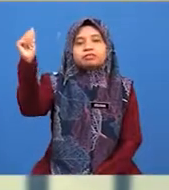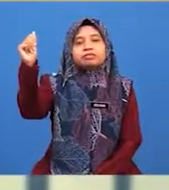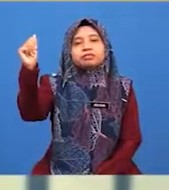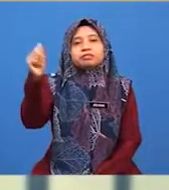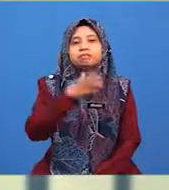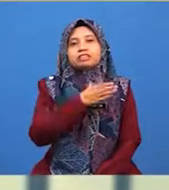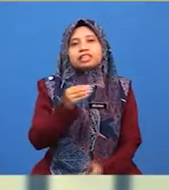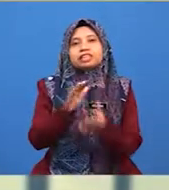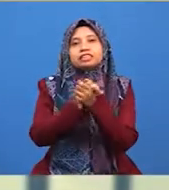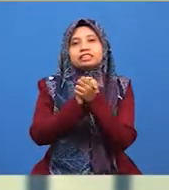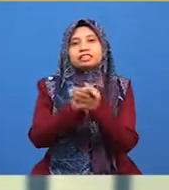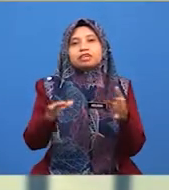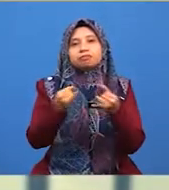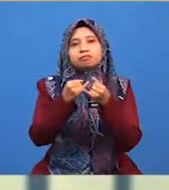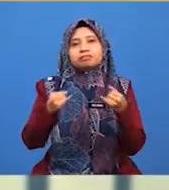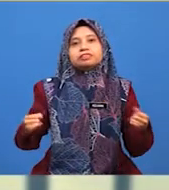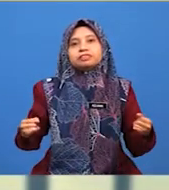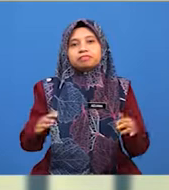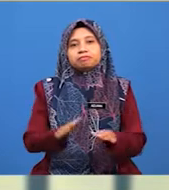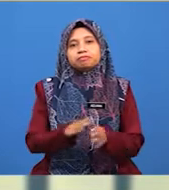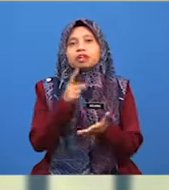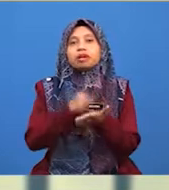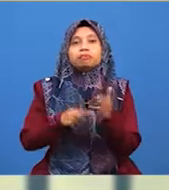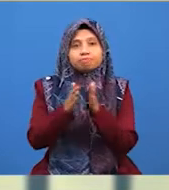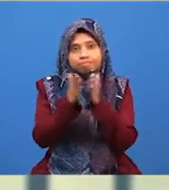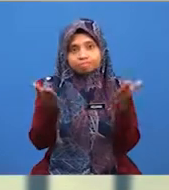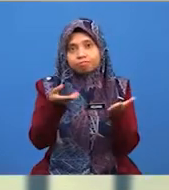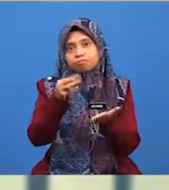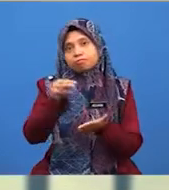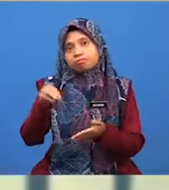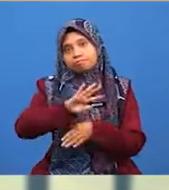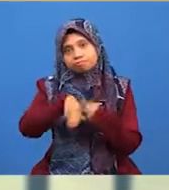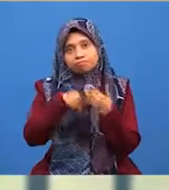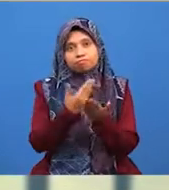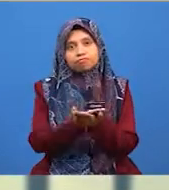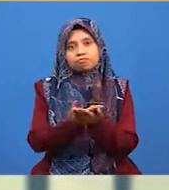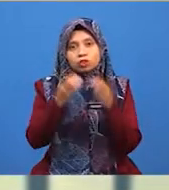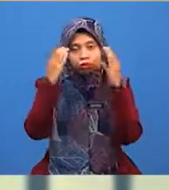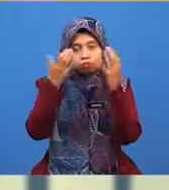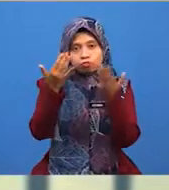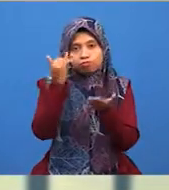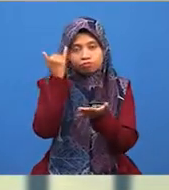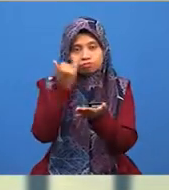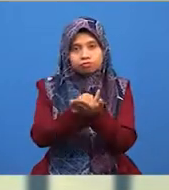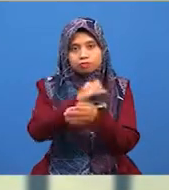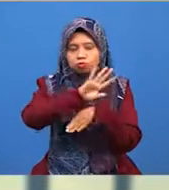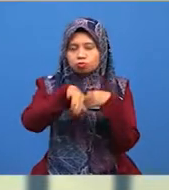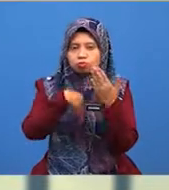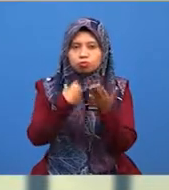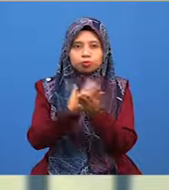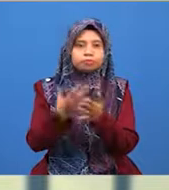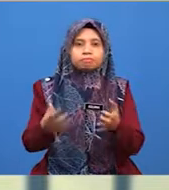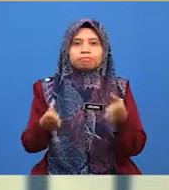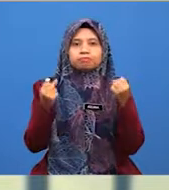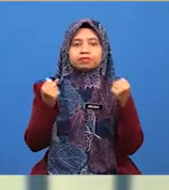Assalamualaikum dan selamat sejahtera. Apa khabar murid-murid semua? Cikgu yakin kamu semua pasti